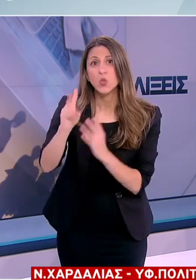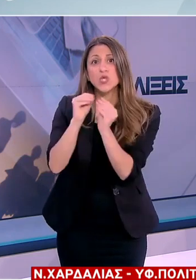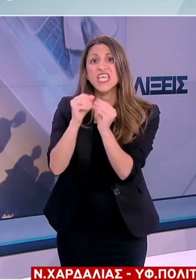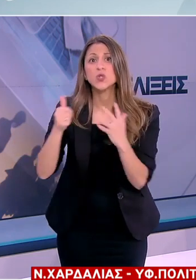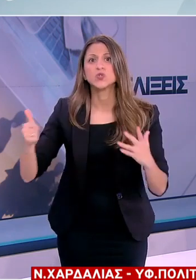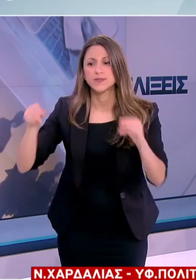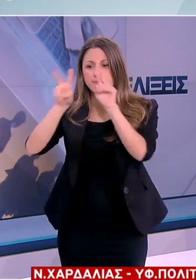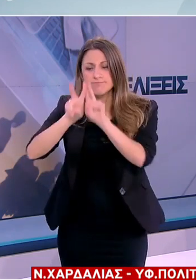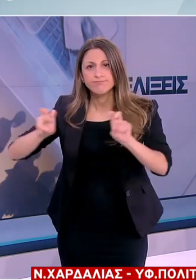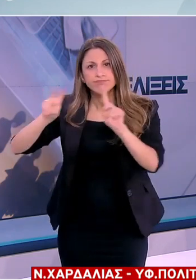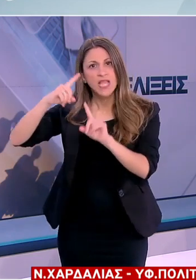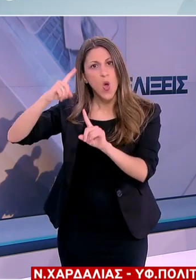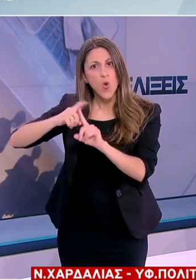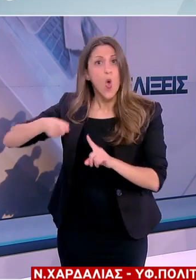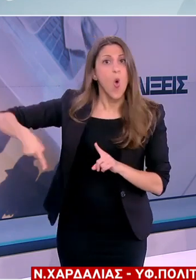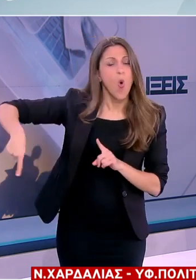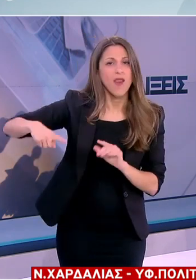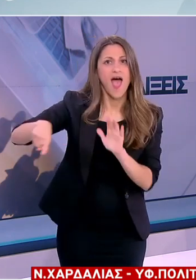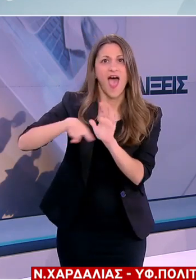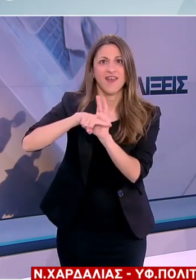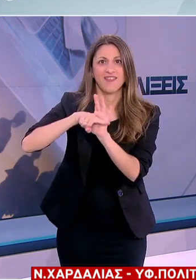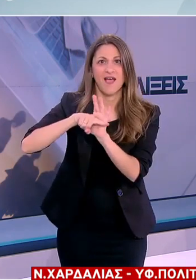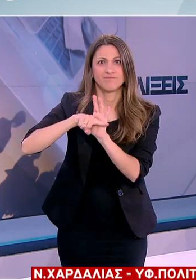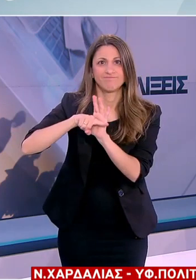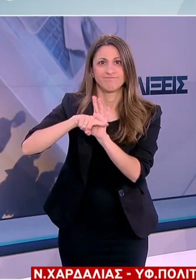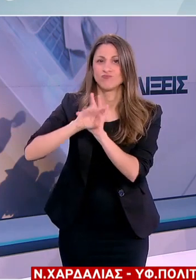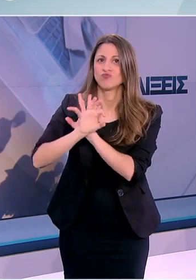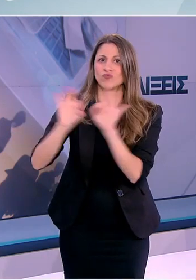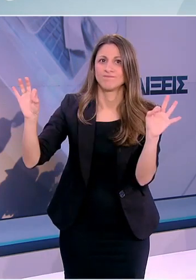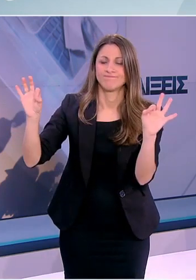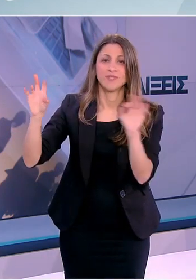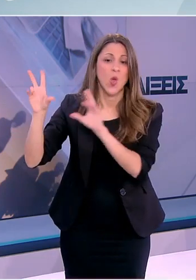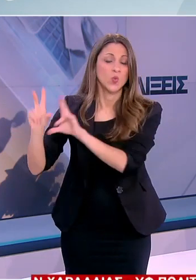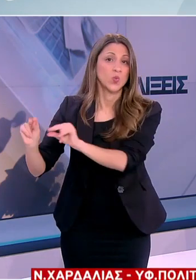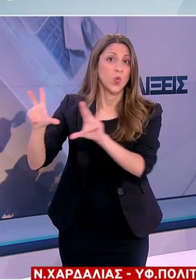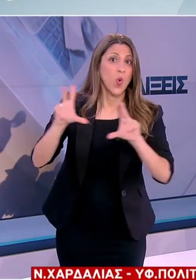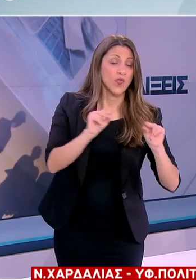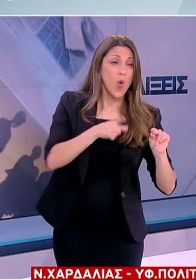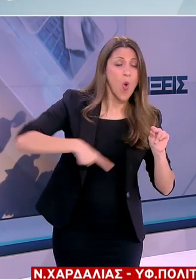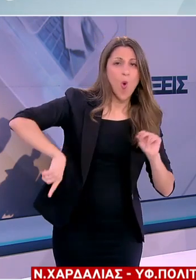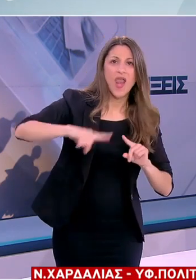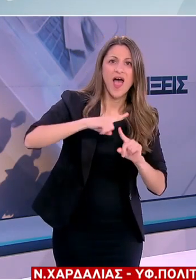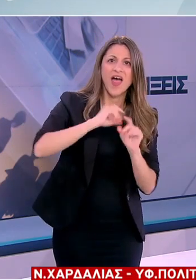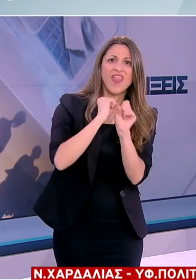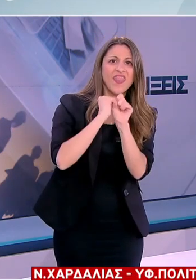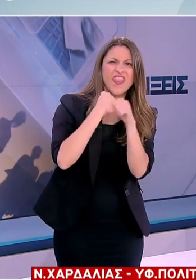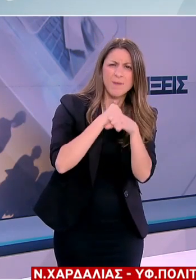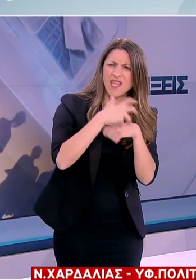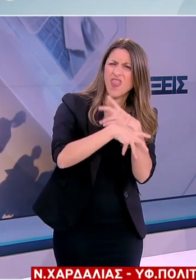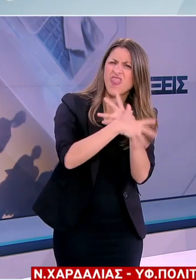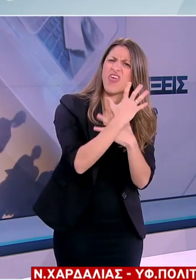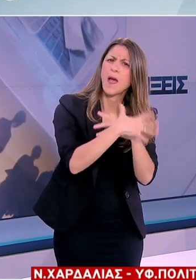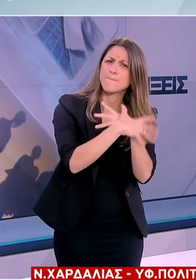απαραίτητες επαληθεύσεις είναι όλα αρνητικά. Όπως αρνητικά είναι και όλα τα δείγματα και τα